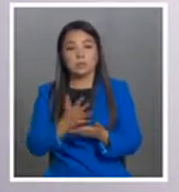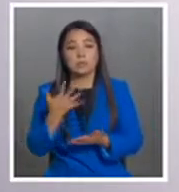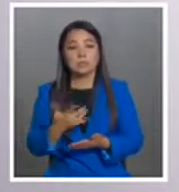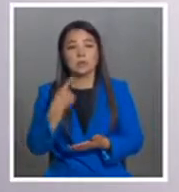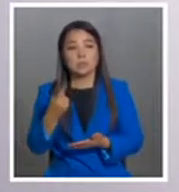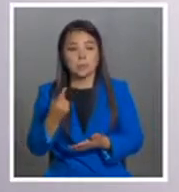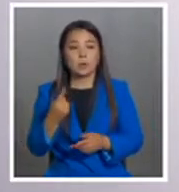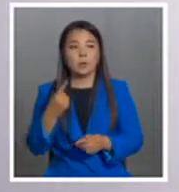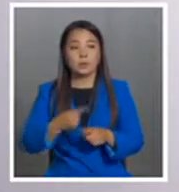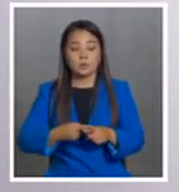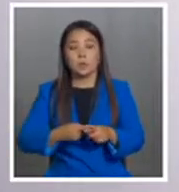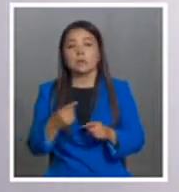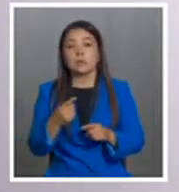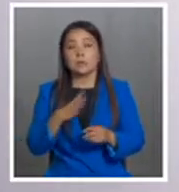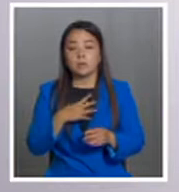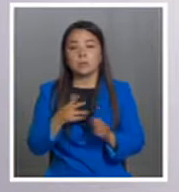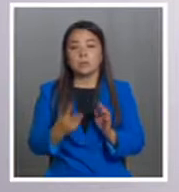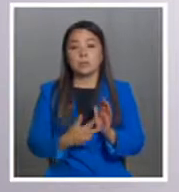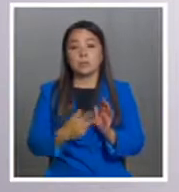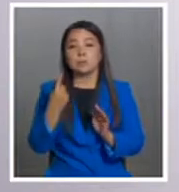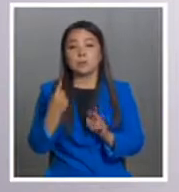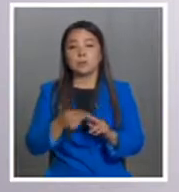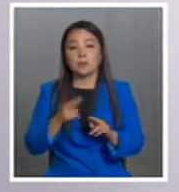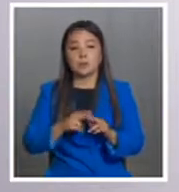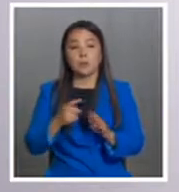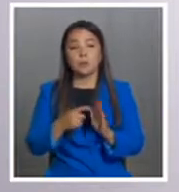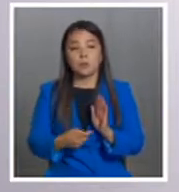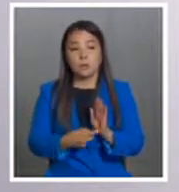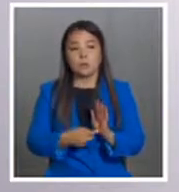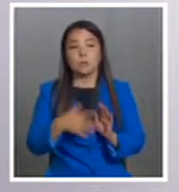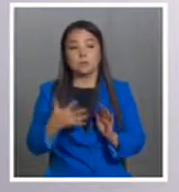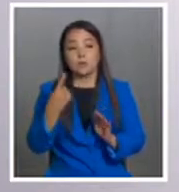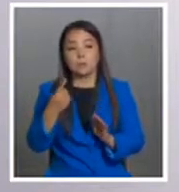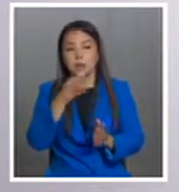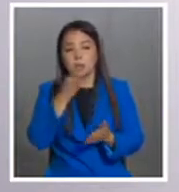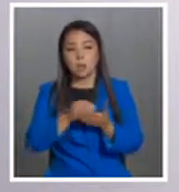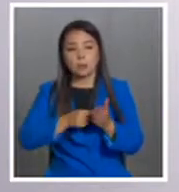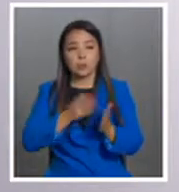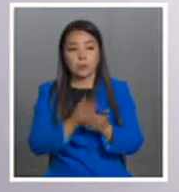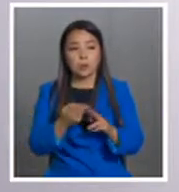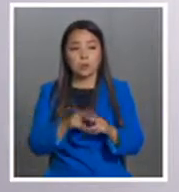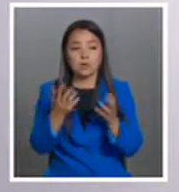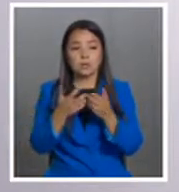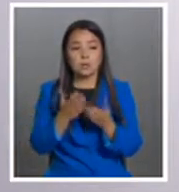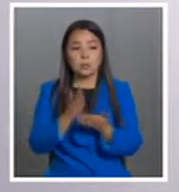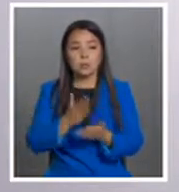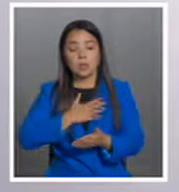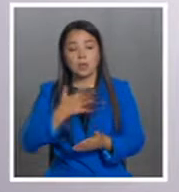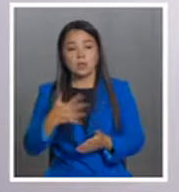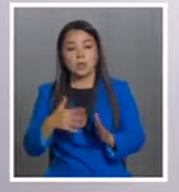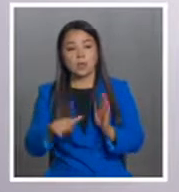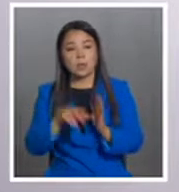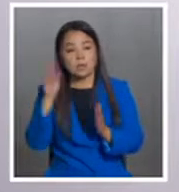1-дің қосындысына бөліп, бірден 5-тен 1 бөлшегіне көбейтуге болады. Сонда осы амалды орындағанда бізде 56 сан